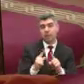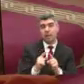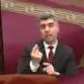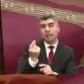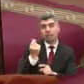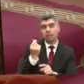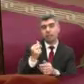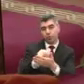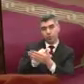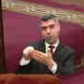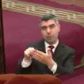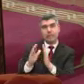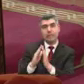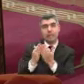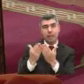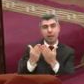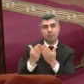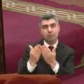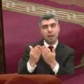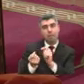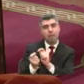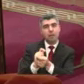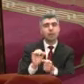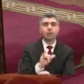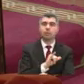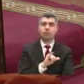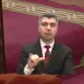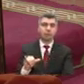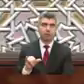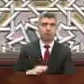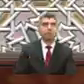2002. الأثمنة محددة من طرف واحد اللجنة بين الوزارات. شكرا سيد الوزير.